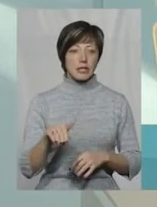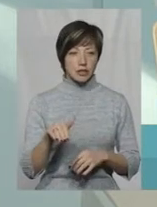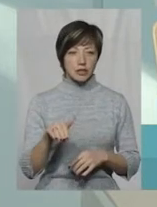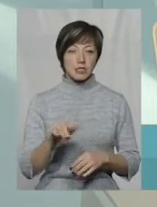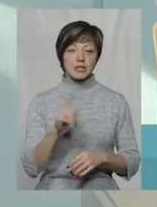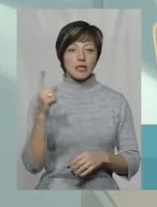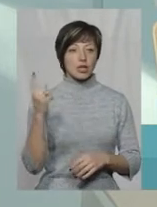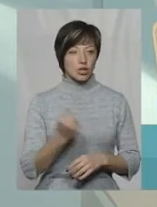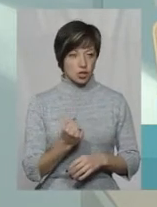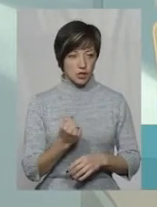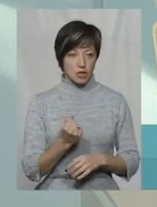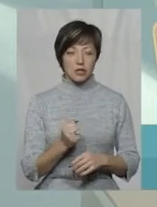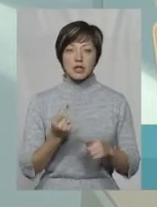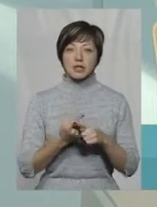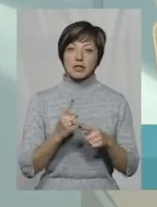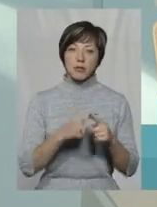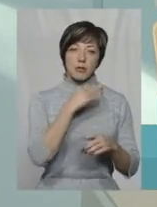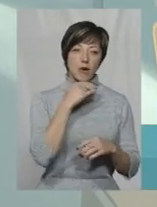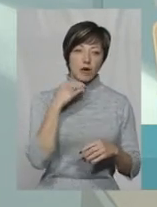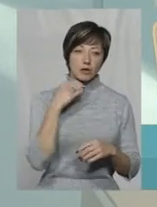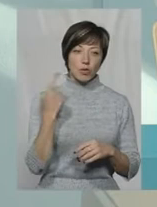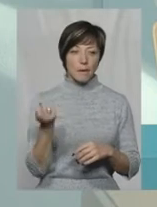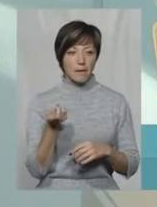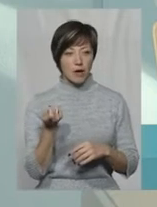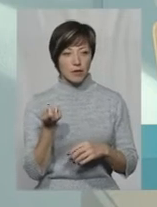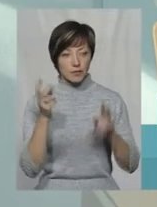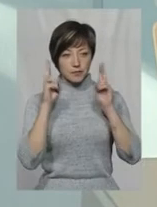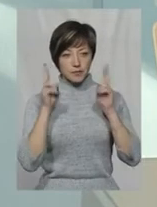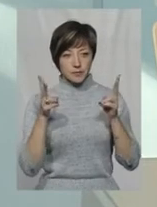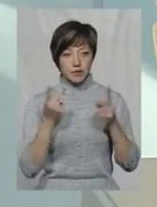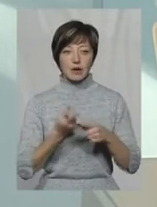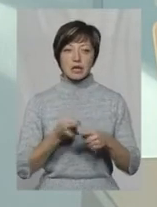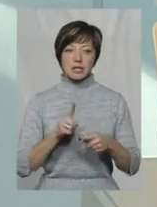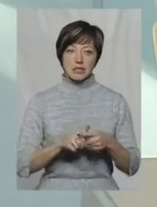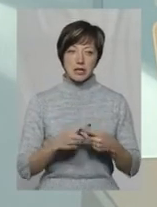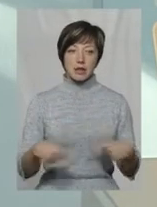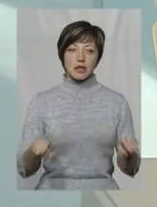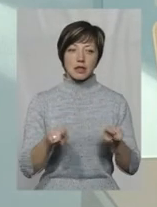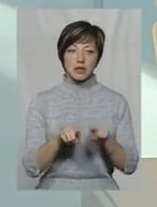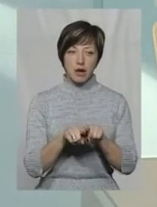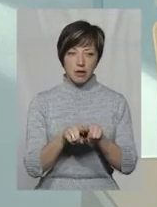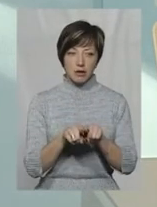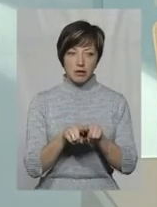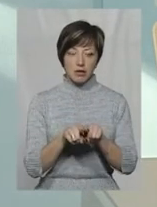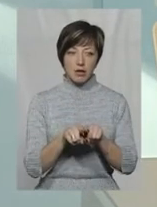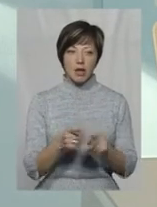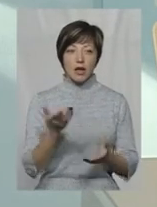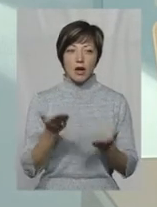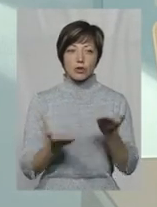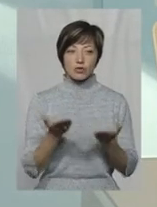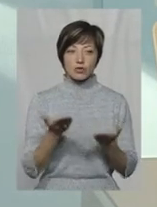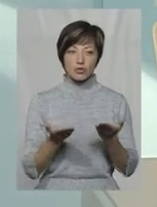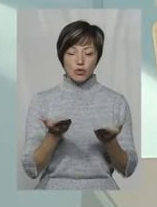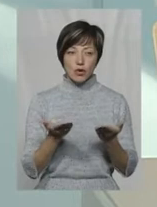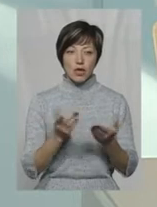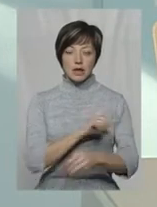за тиждень. Що це? Багато? Мало. Це так, якщо ми візьмемо